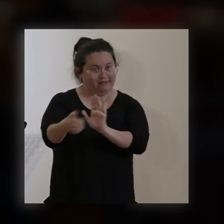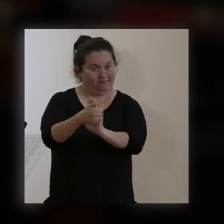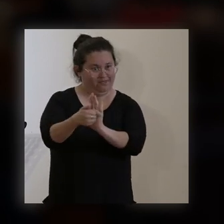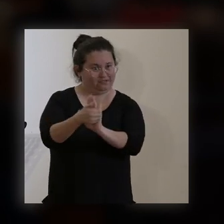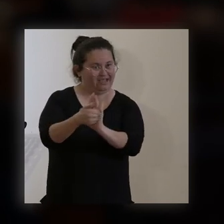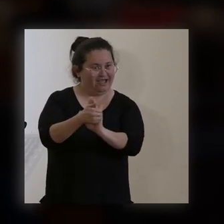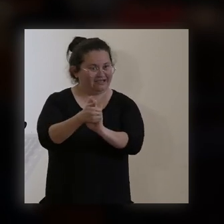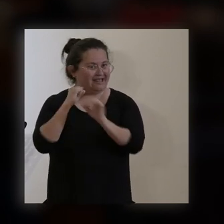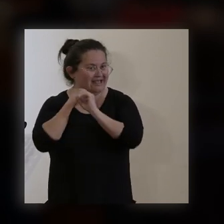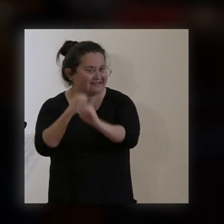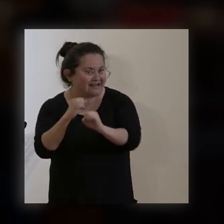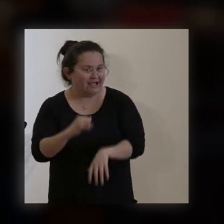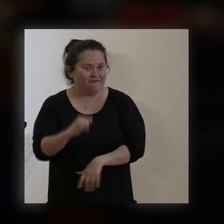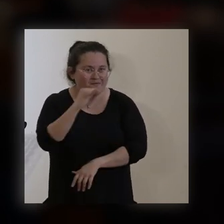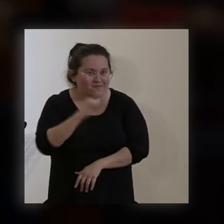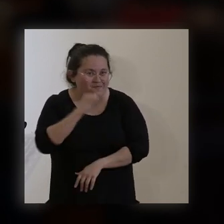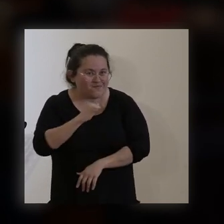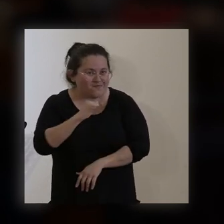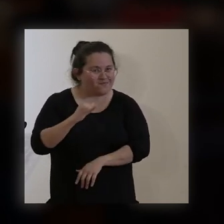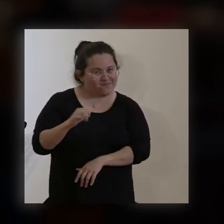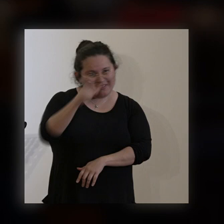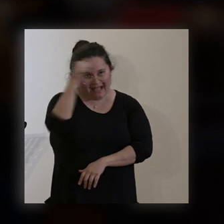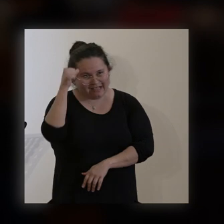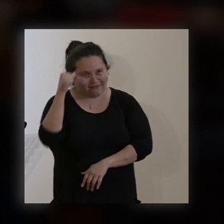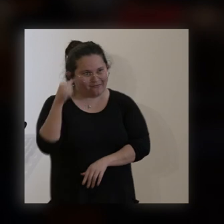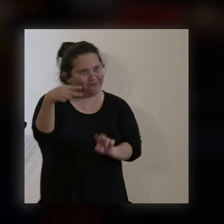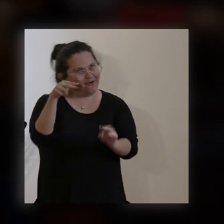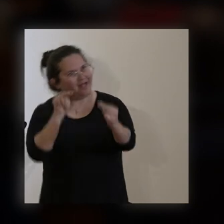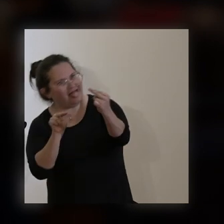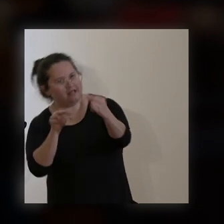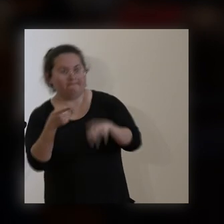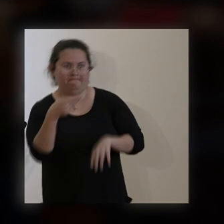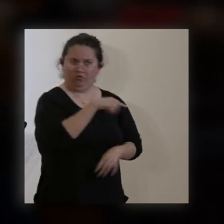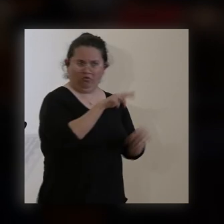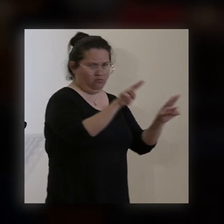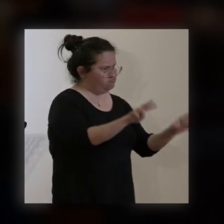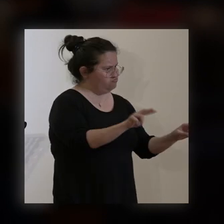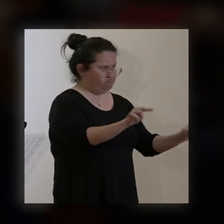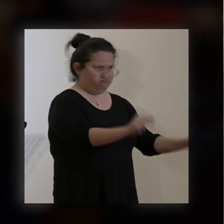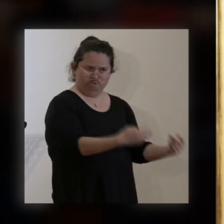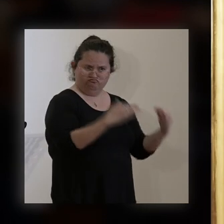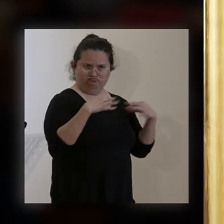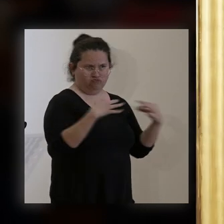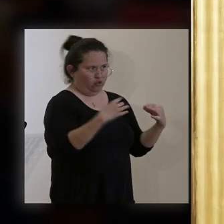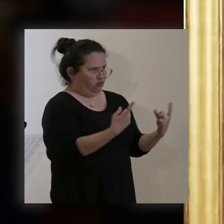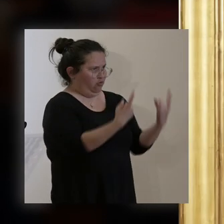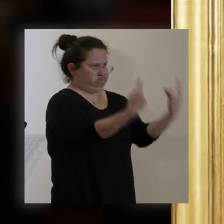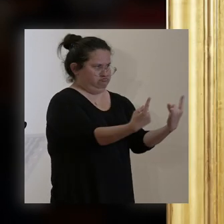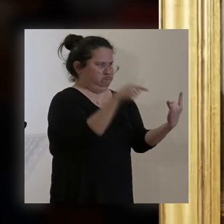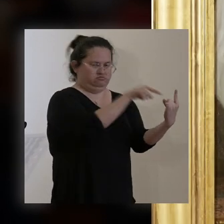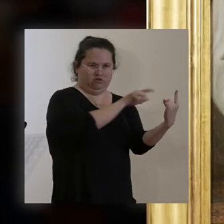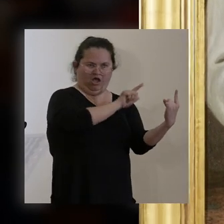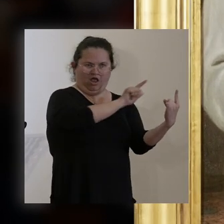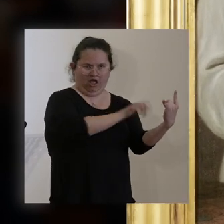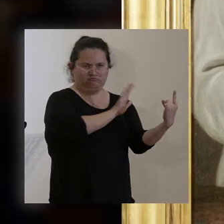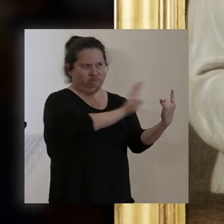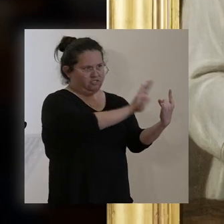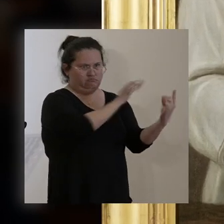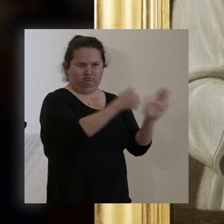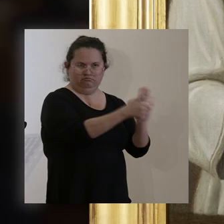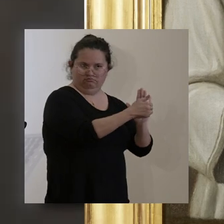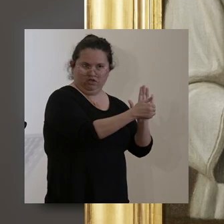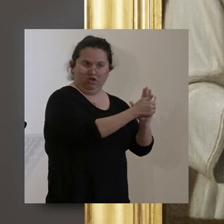Dominique d'Heurbrouck. Non, cette femme, elle est là pour elle-même. Non seulement si vous la regardez, si vous regardez ses traits, vous verrez qu'elle est